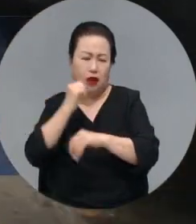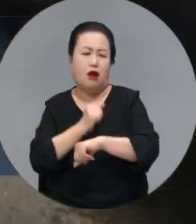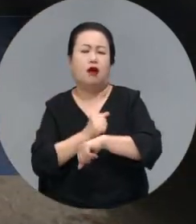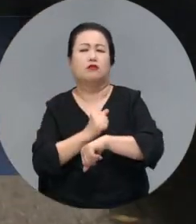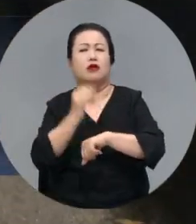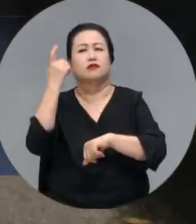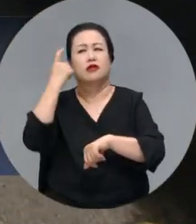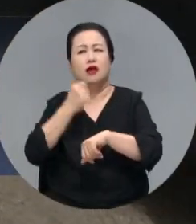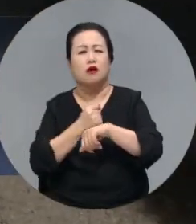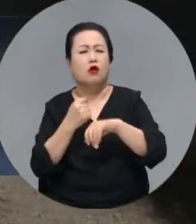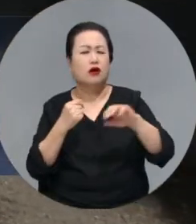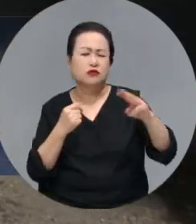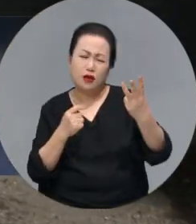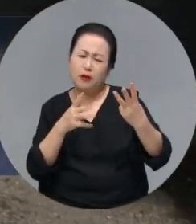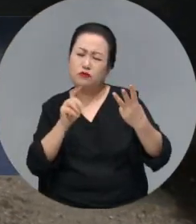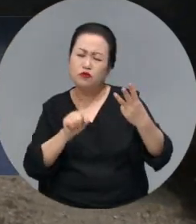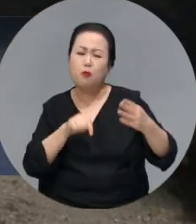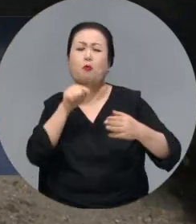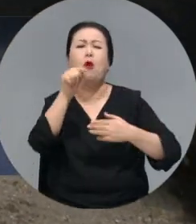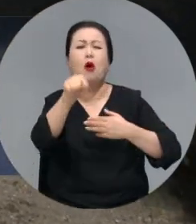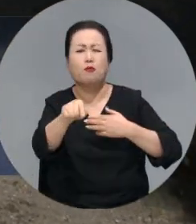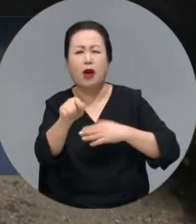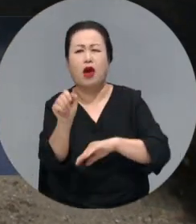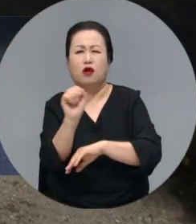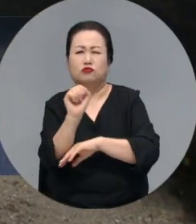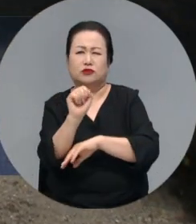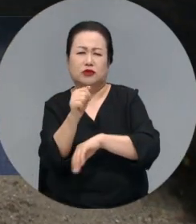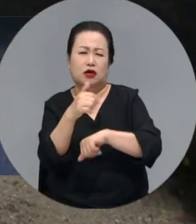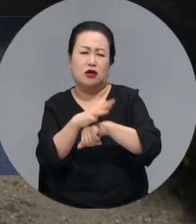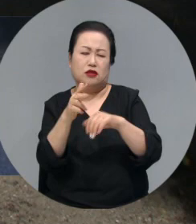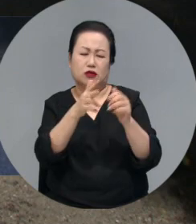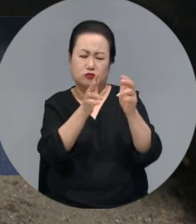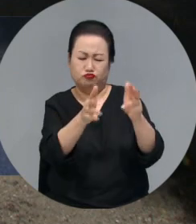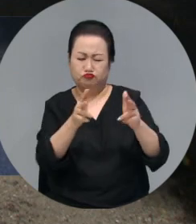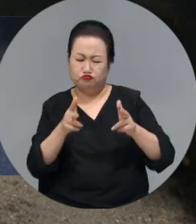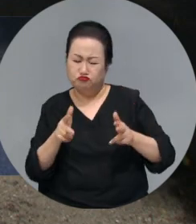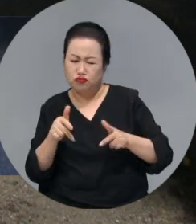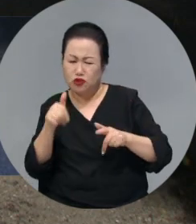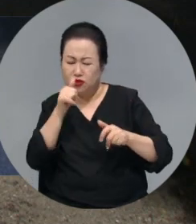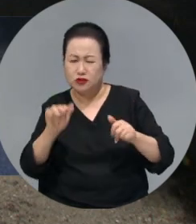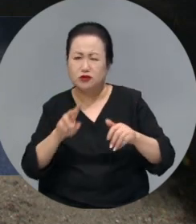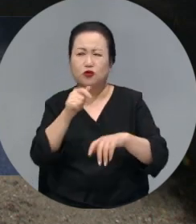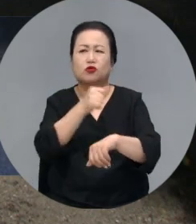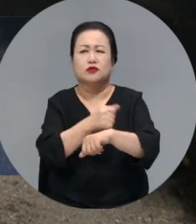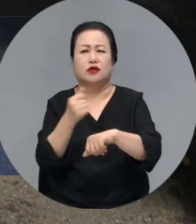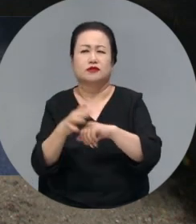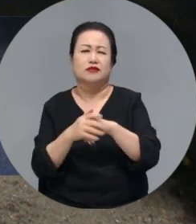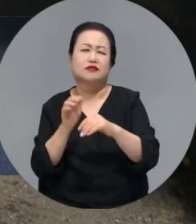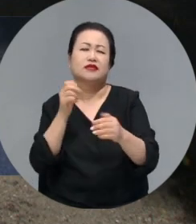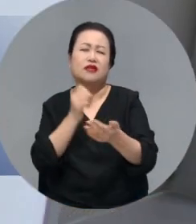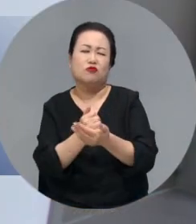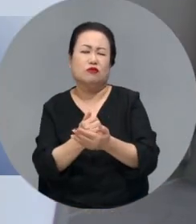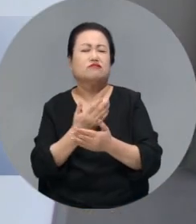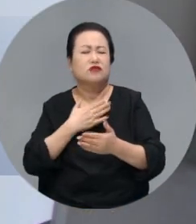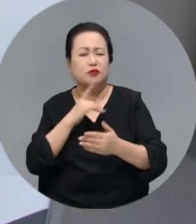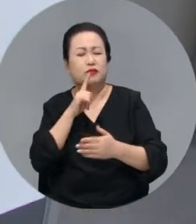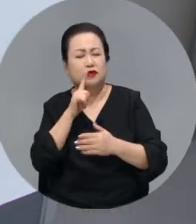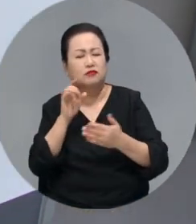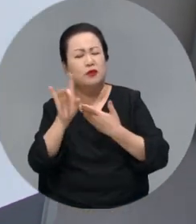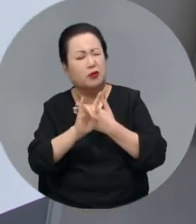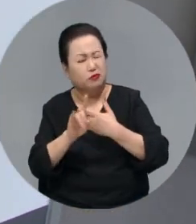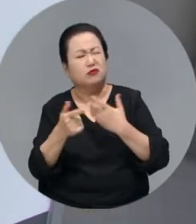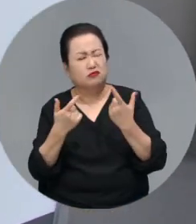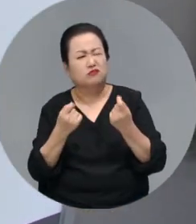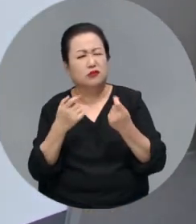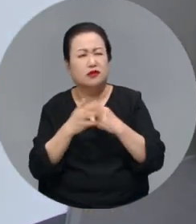300m 정도 앞에 한 유치장이 있어서 그쪽에 차를 대려다가 차를 비췄고 물론 다 변명인데 변명이고.